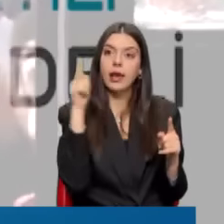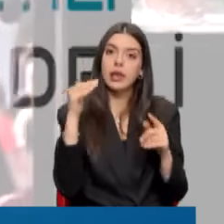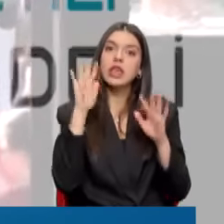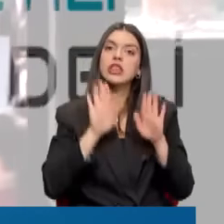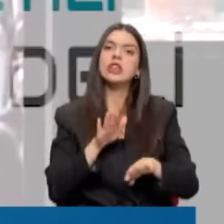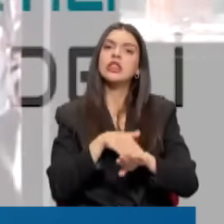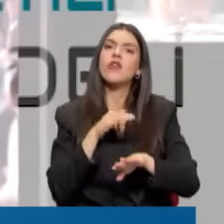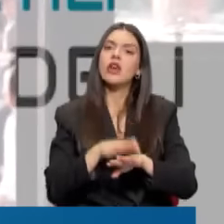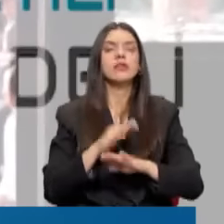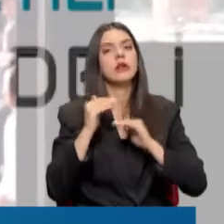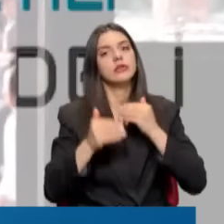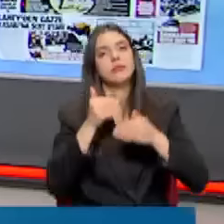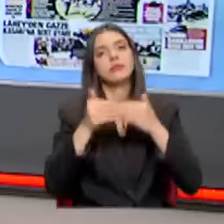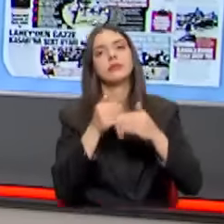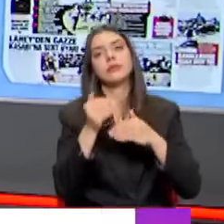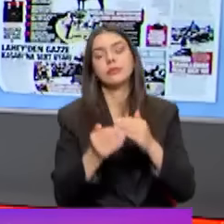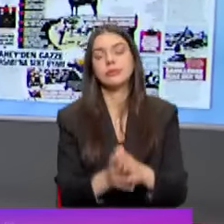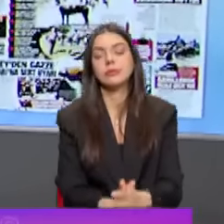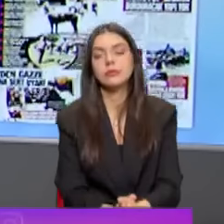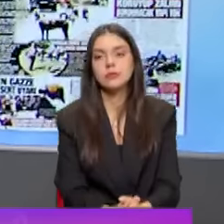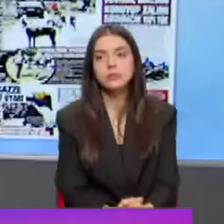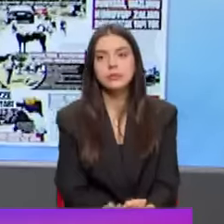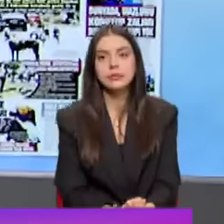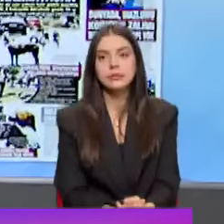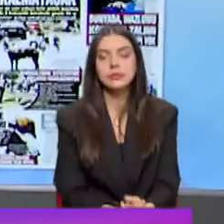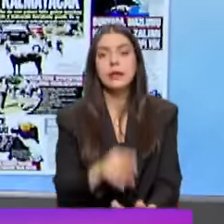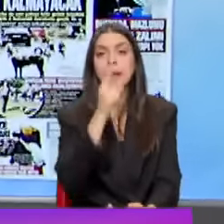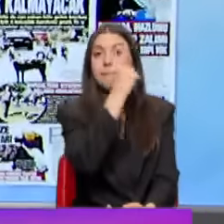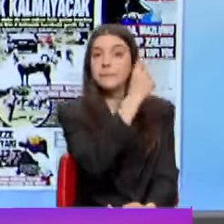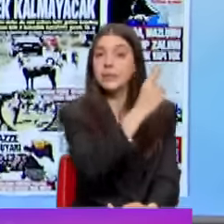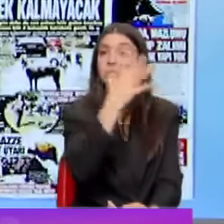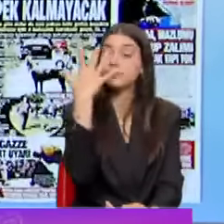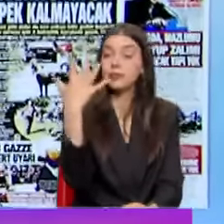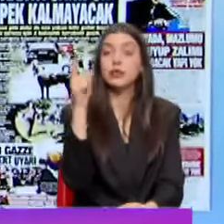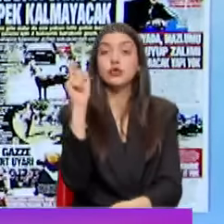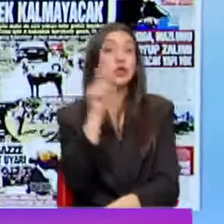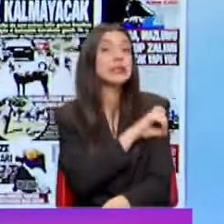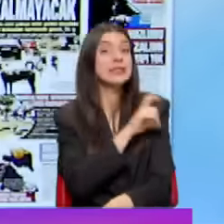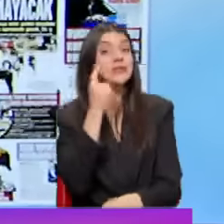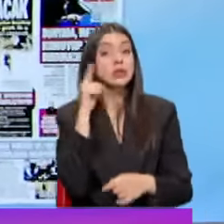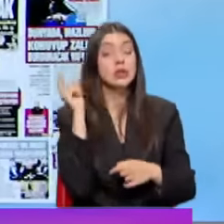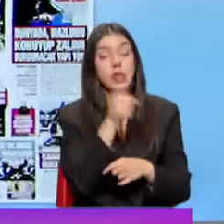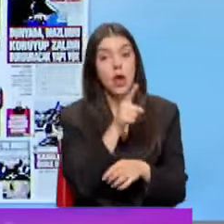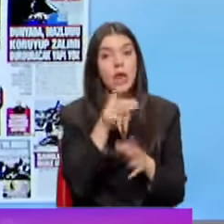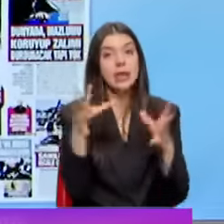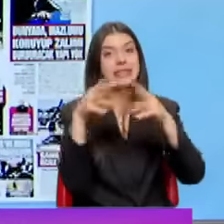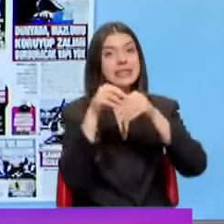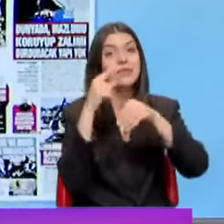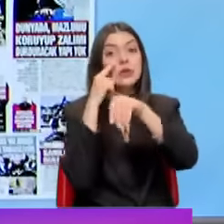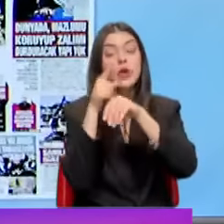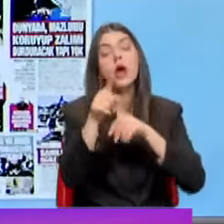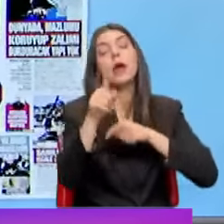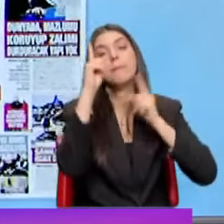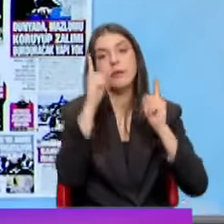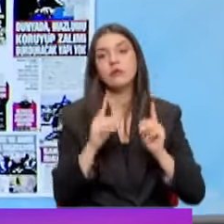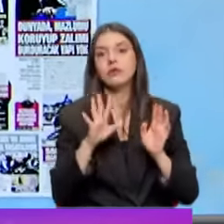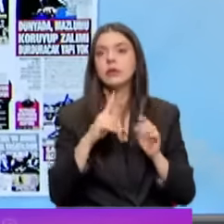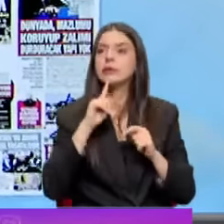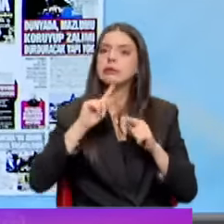olarak uygulanacak 1 5 ve 9 sınıflardan itibaren uygulanmaya başlayacak